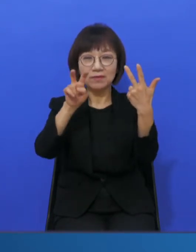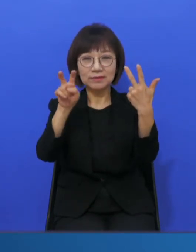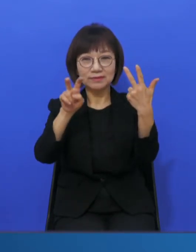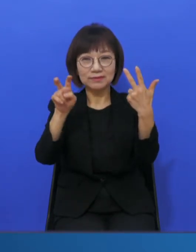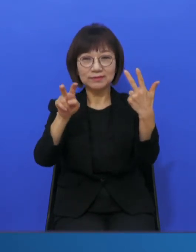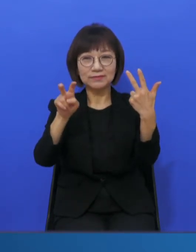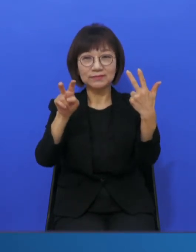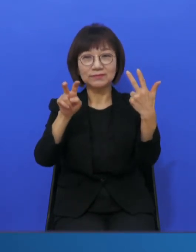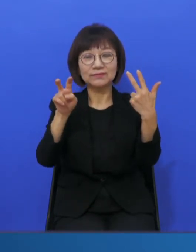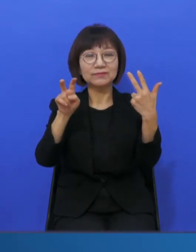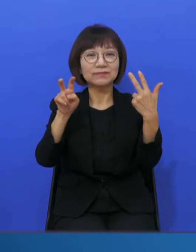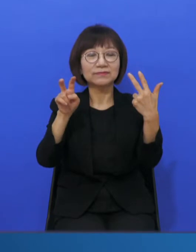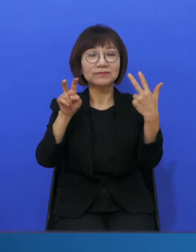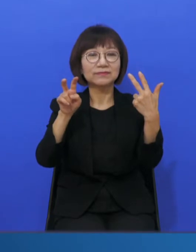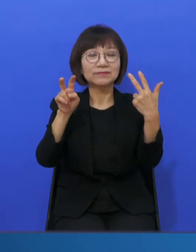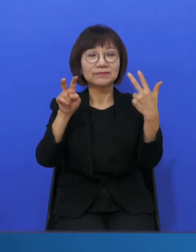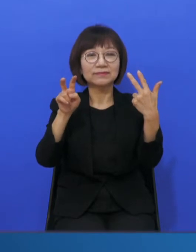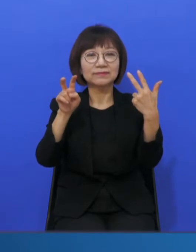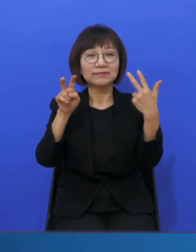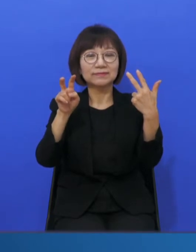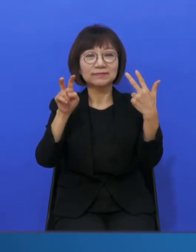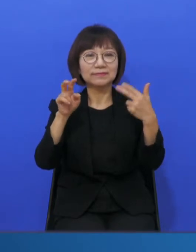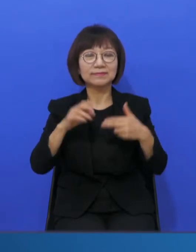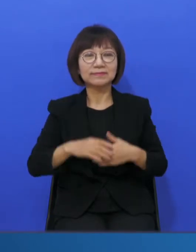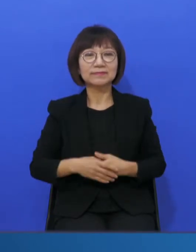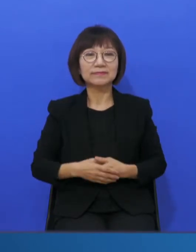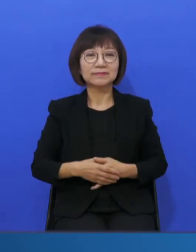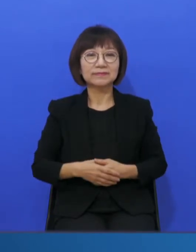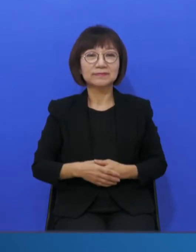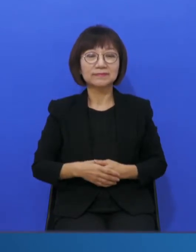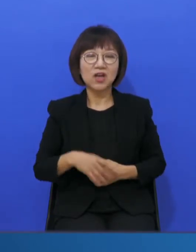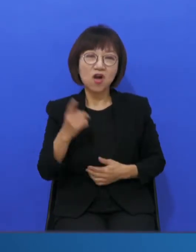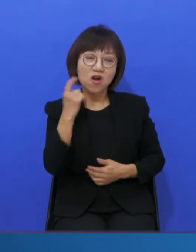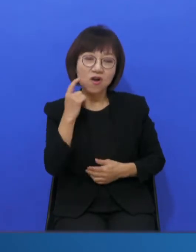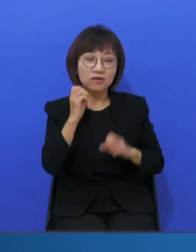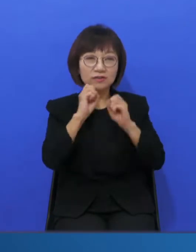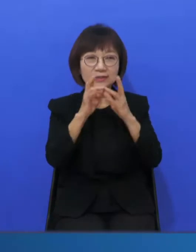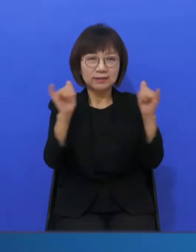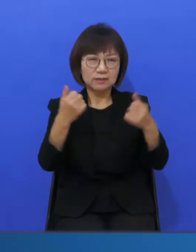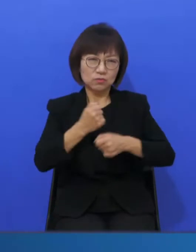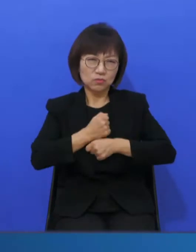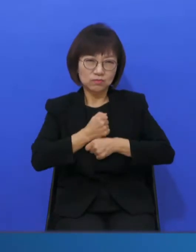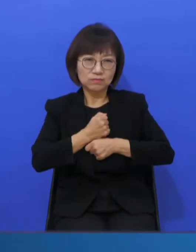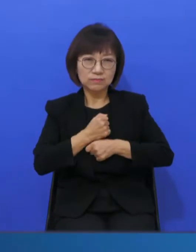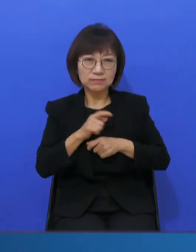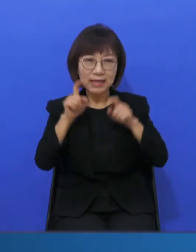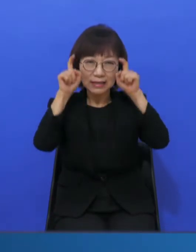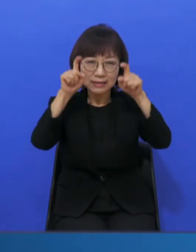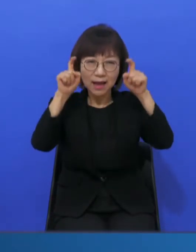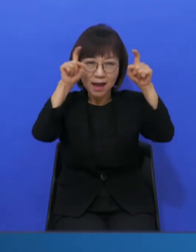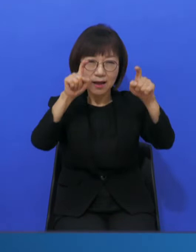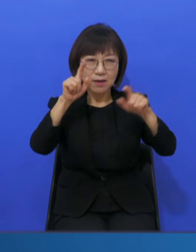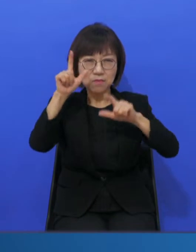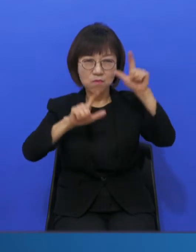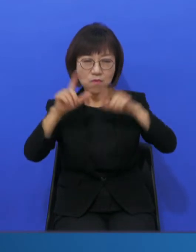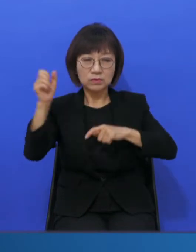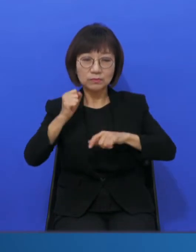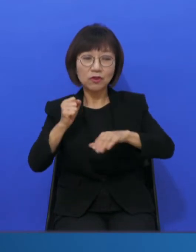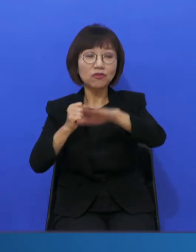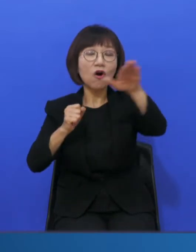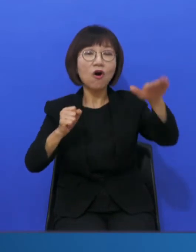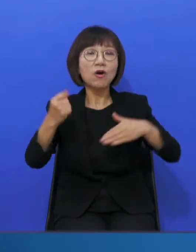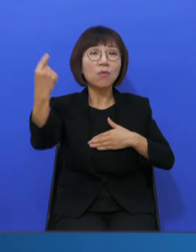this week is Matthew chapter 7 verses 15 to 20. 거짓 선자들을 삼가라. 양의 옷을